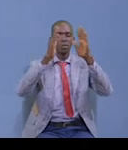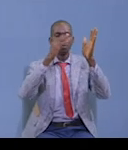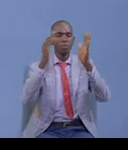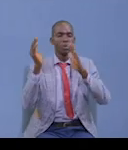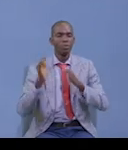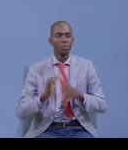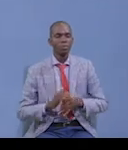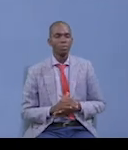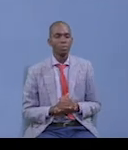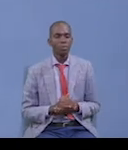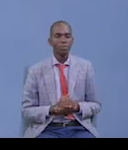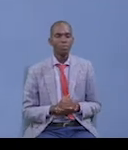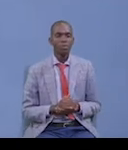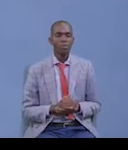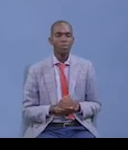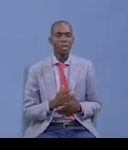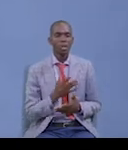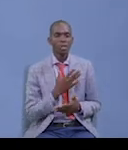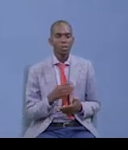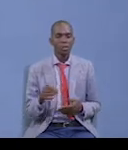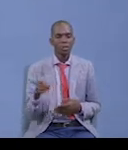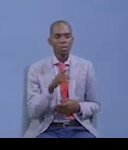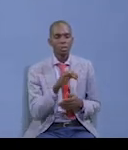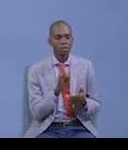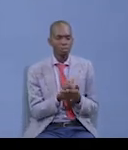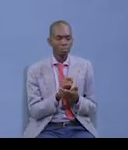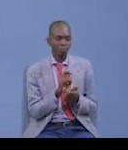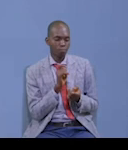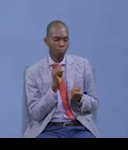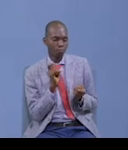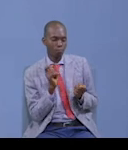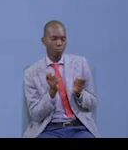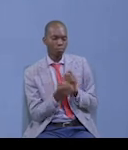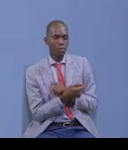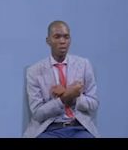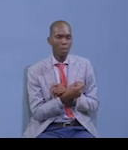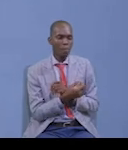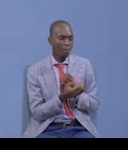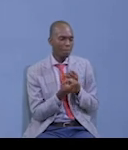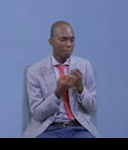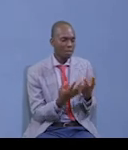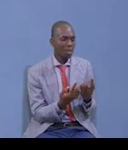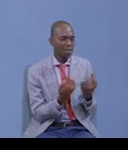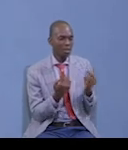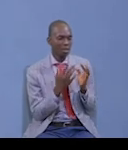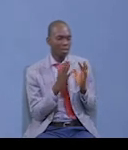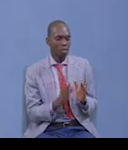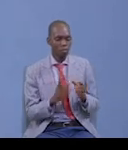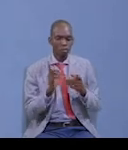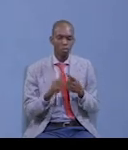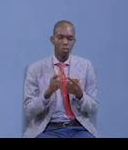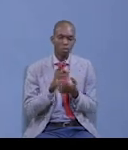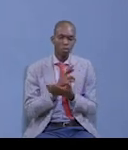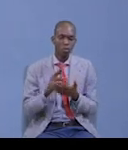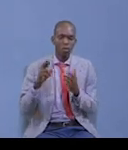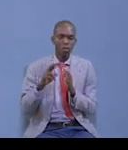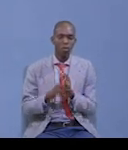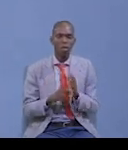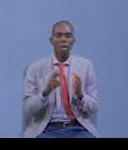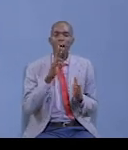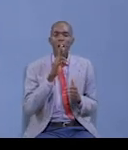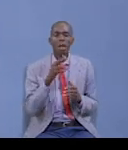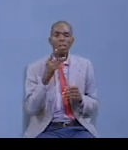వలె ప్రకాశించెదరు. And they that turn many to righteousness as the